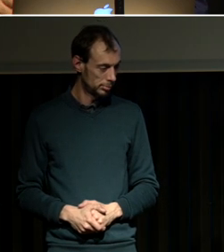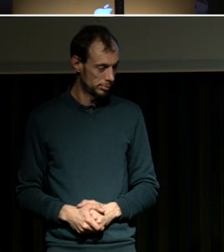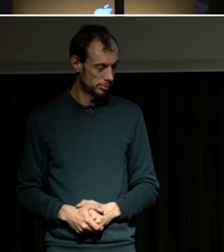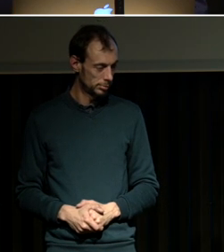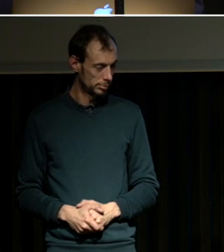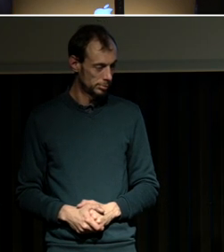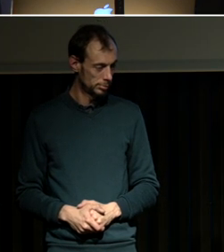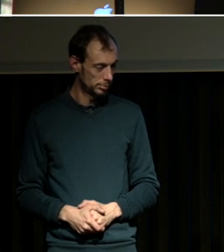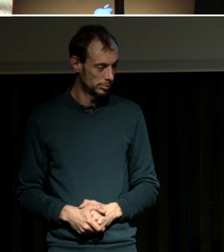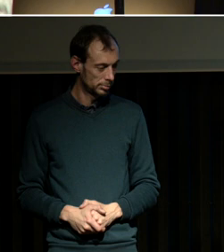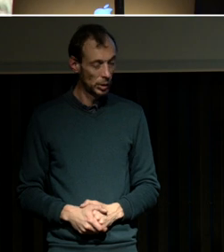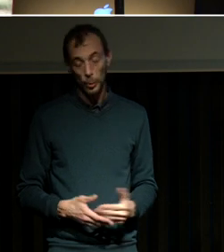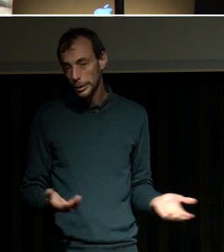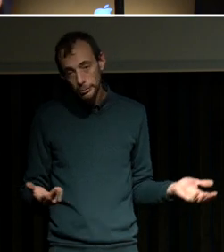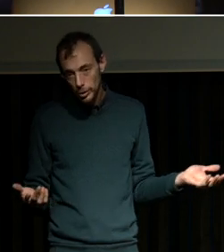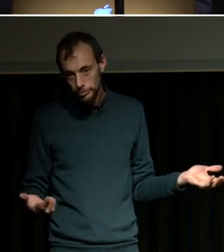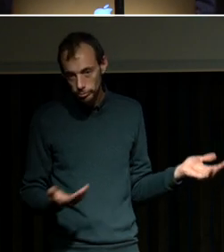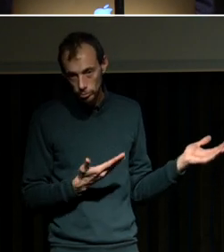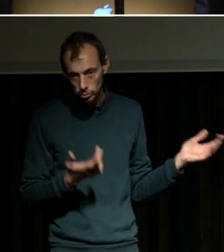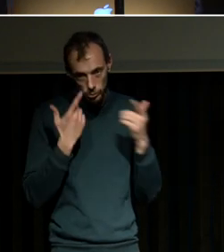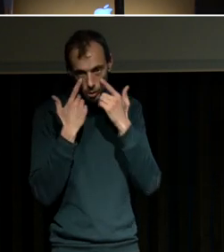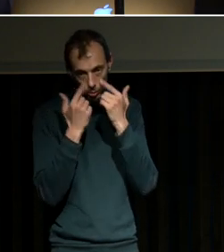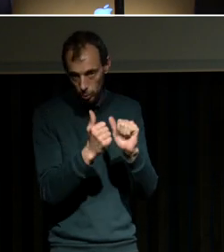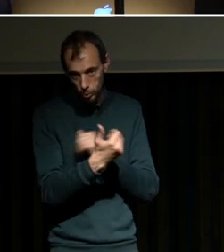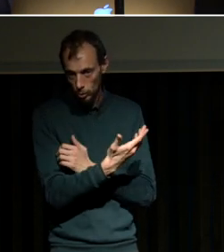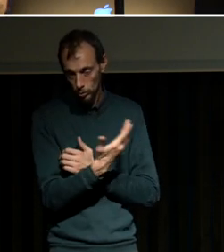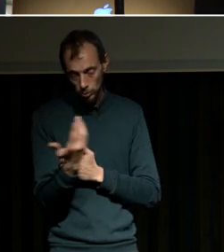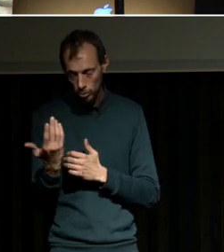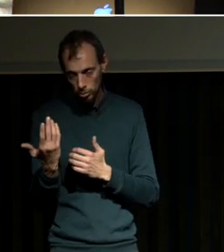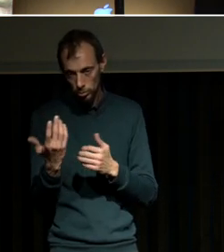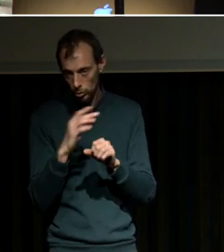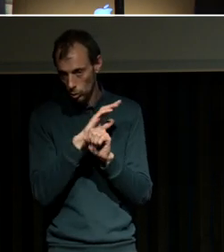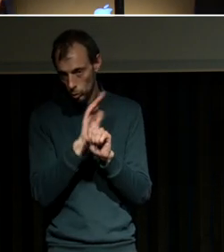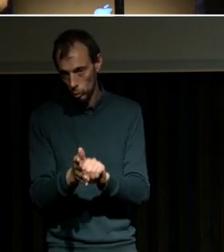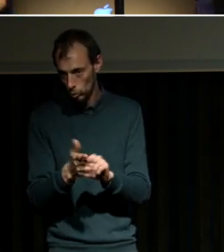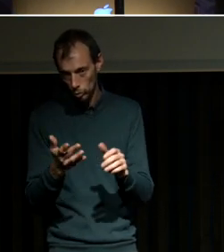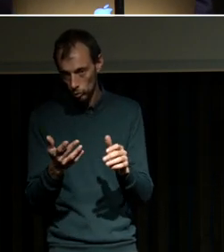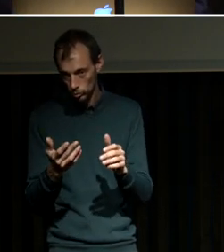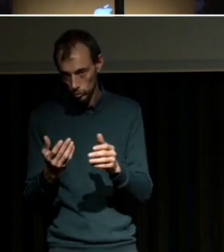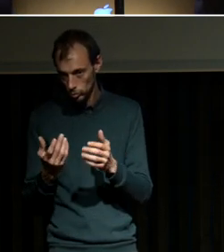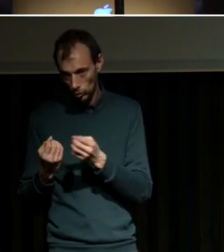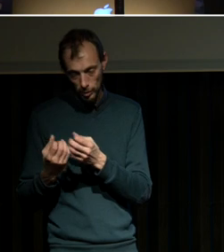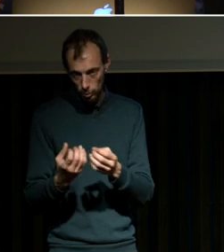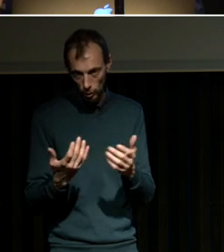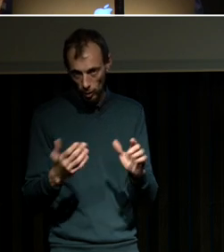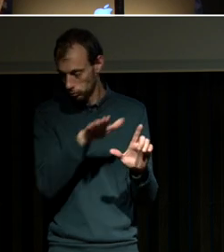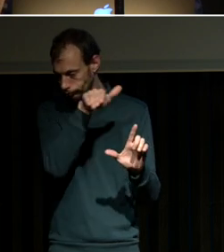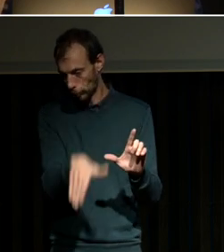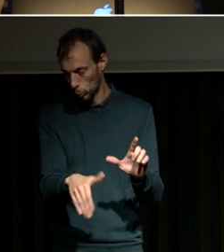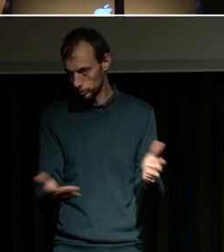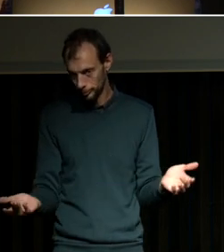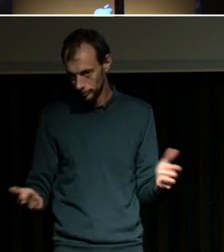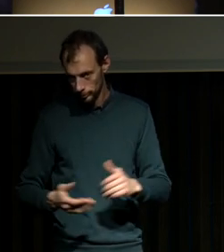Et bien là aussi, la crise Covid, ça a provoqué une baisse très importante de ce type de